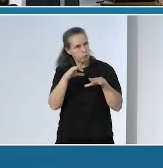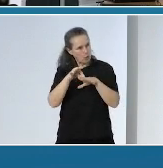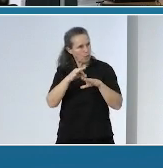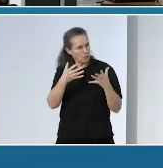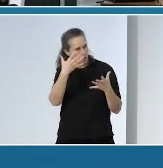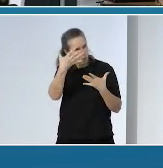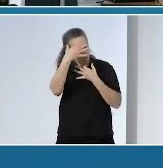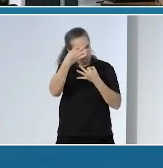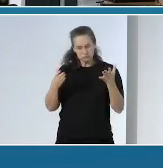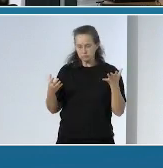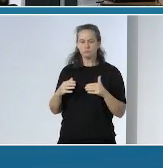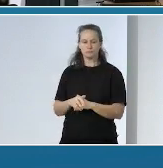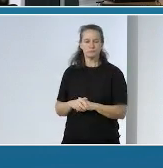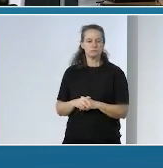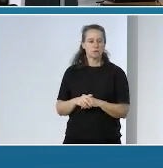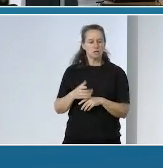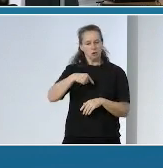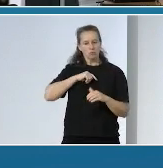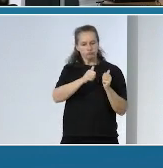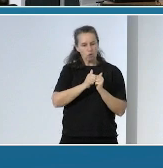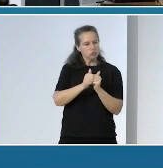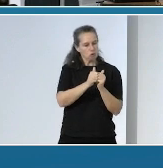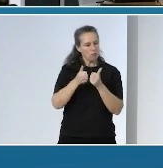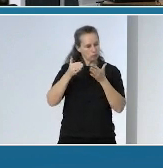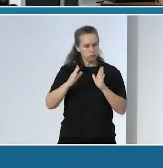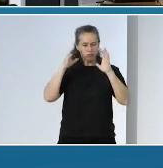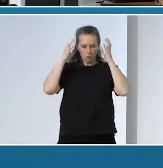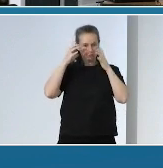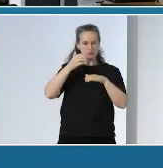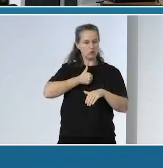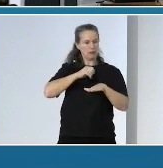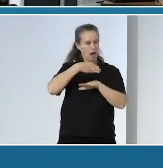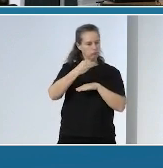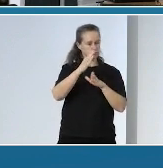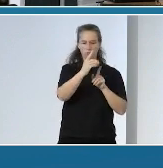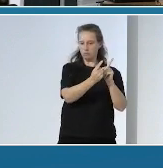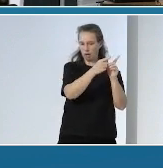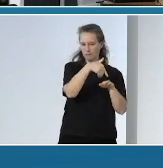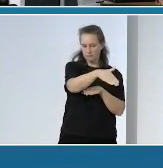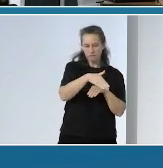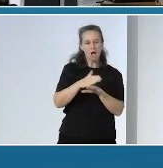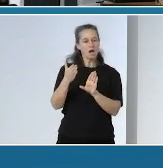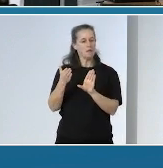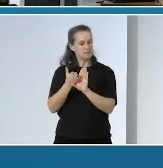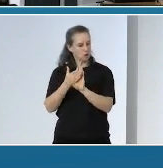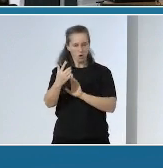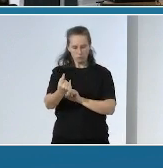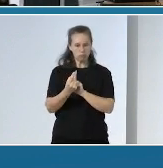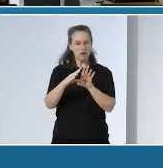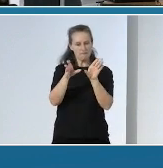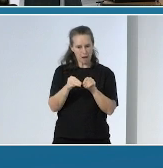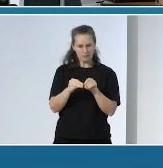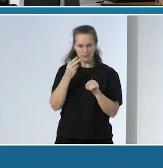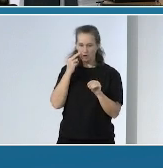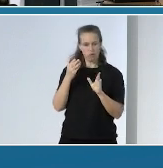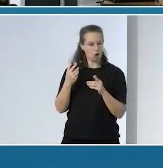l'accompagnement. Donc, on décide de poursuivre l'ortho en libéral. La psychologue rencontre Émilie et sa famille pour faire connaissance.